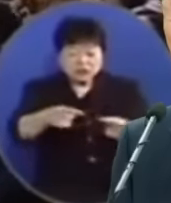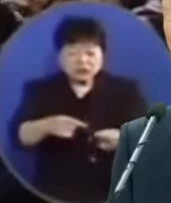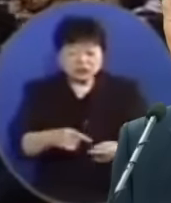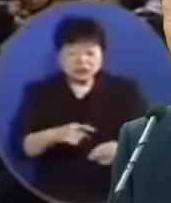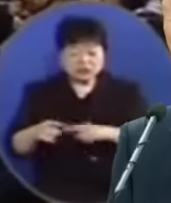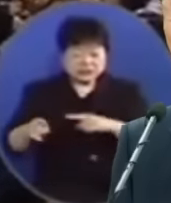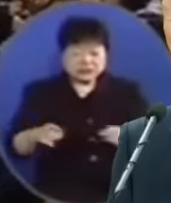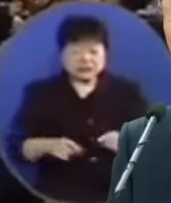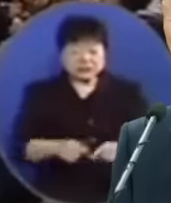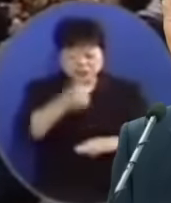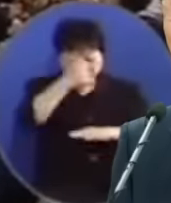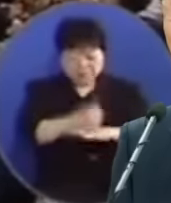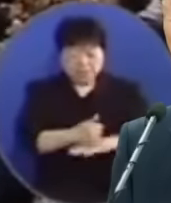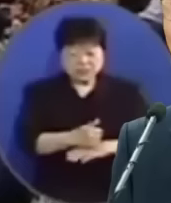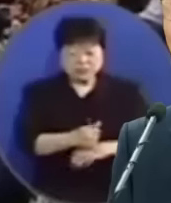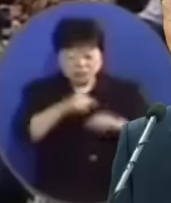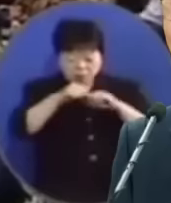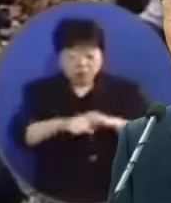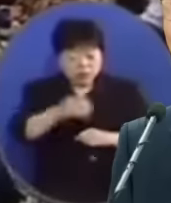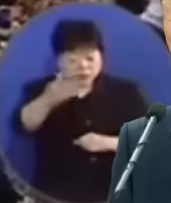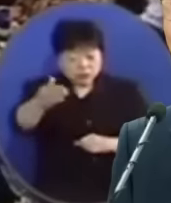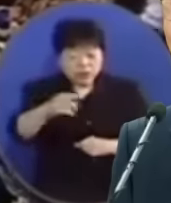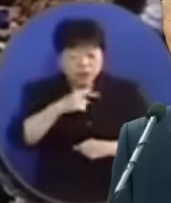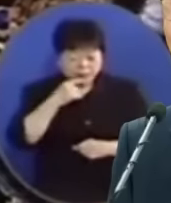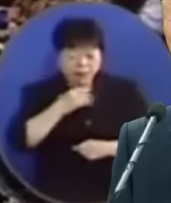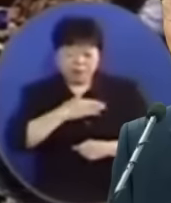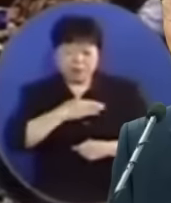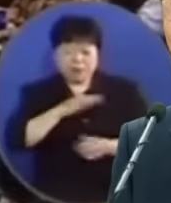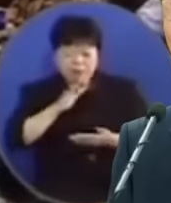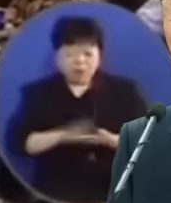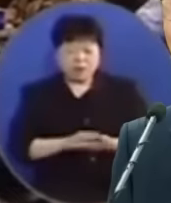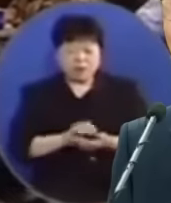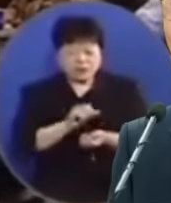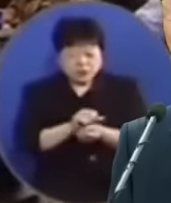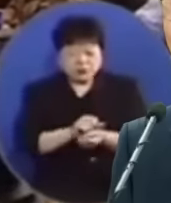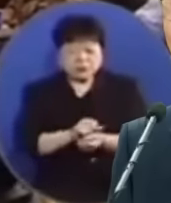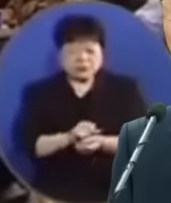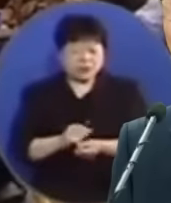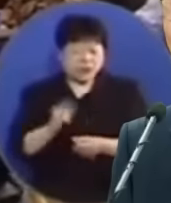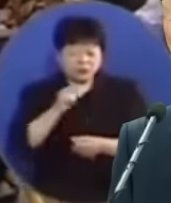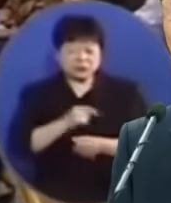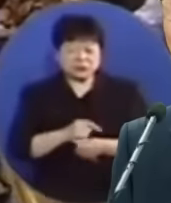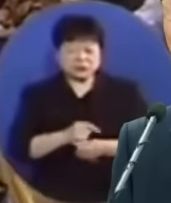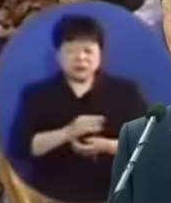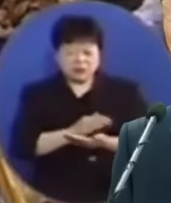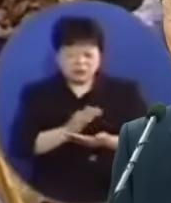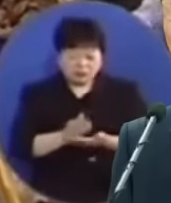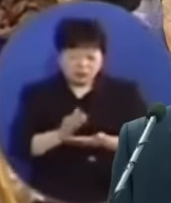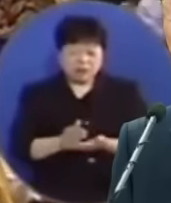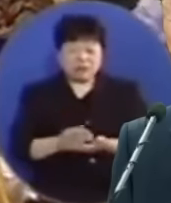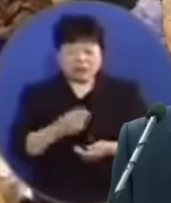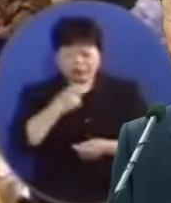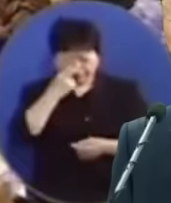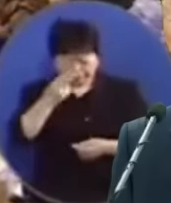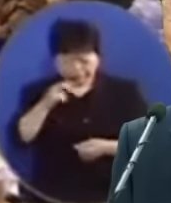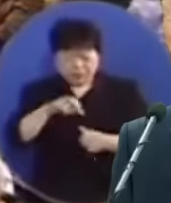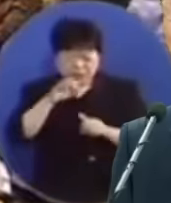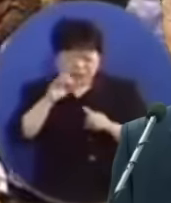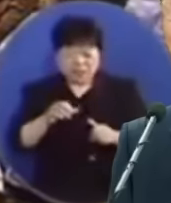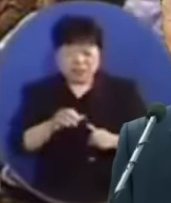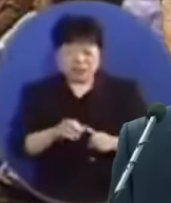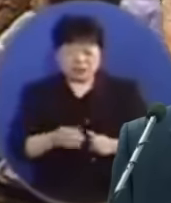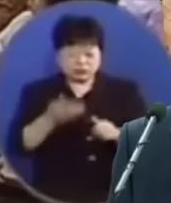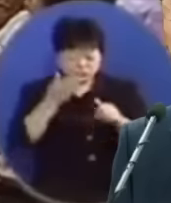땅에서 마침내 너를 멸하실 것이라. 야훼께서 폐병과 열병과 염증과 학질과 한재와 풍재와 성전재앙으로 너를